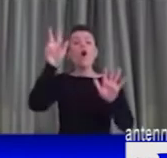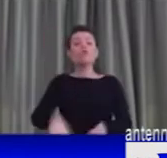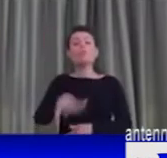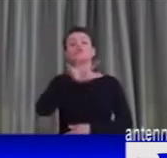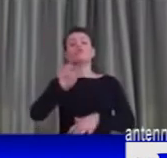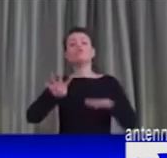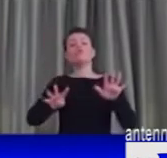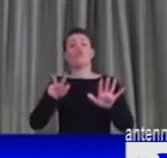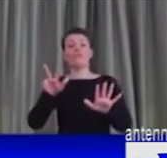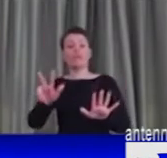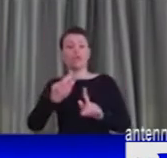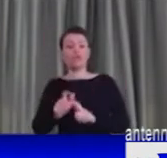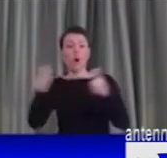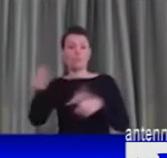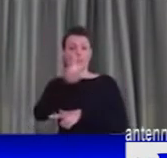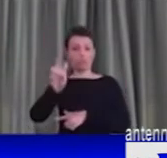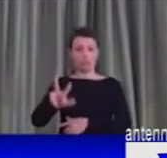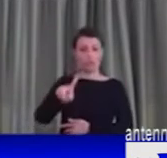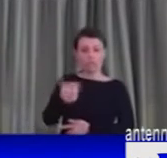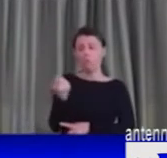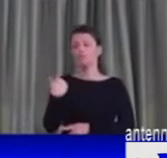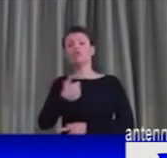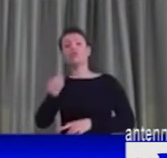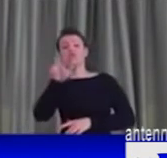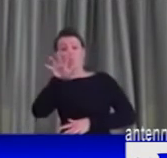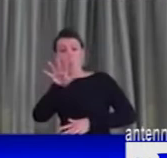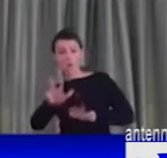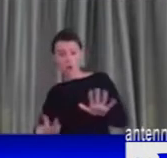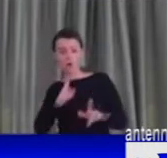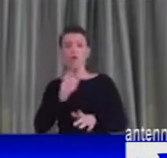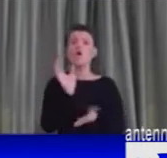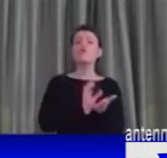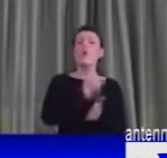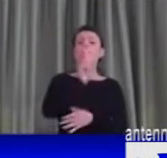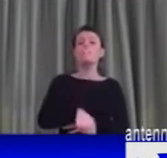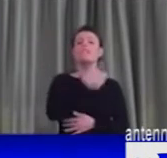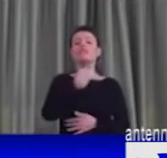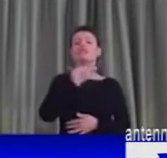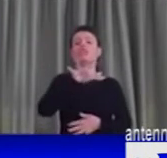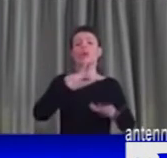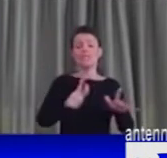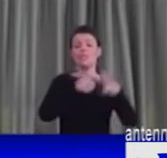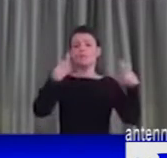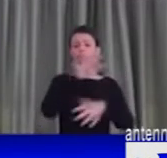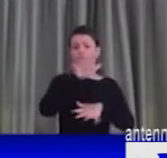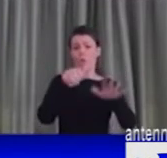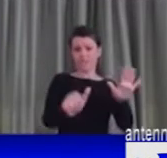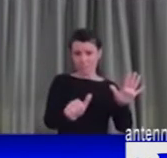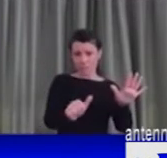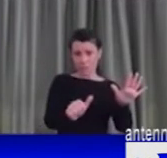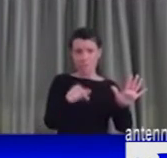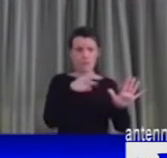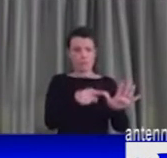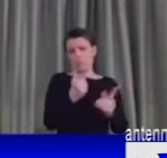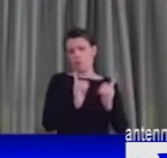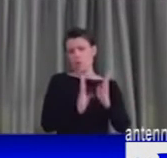8.598 più 231, ieri era 158, Como 1.157 più 56, quindi in assoluta linea rispetto